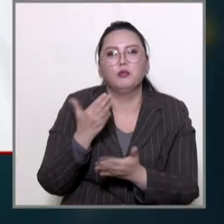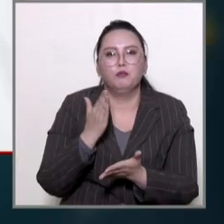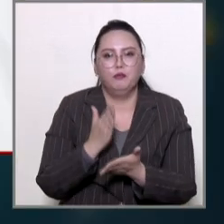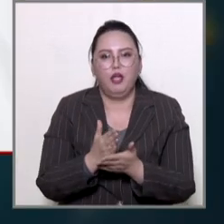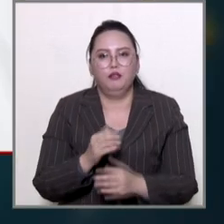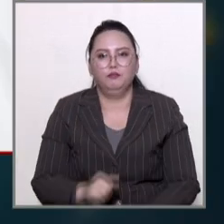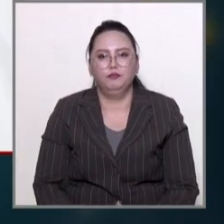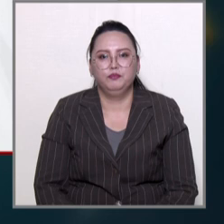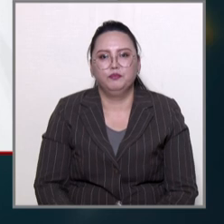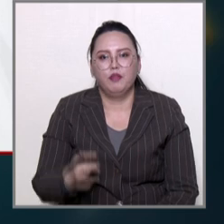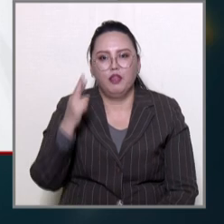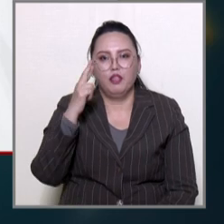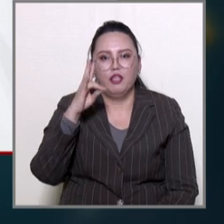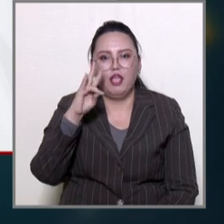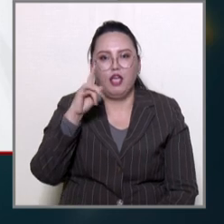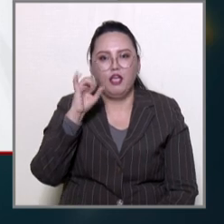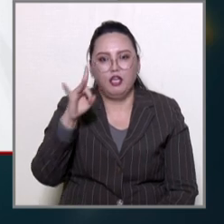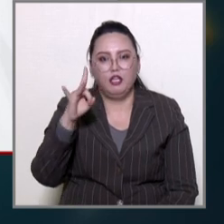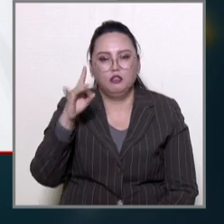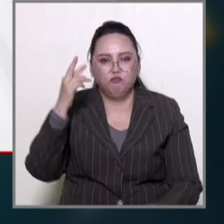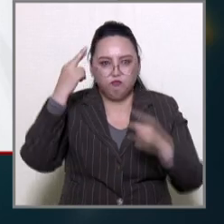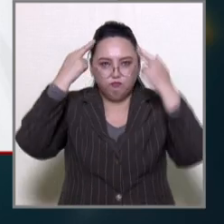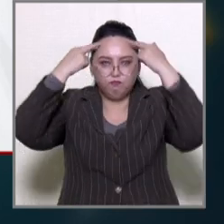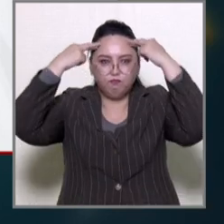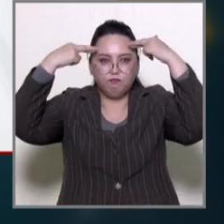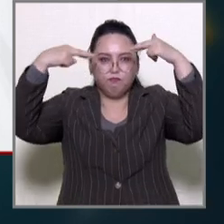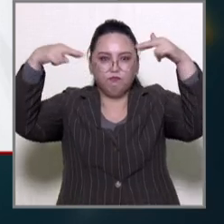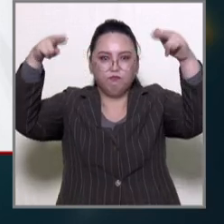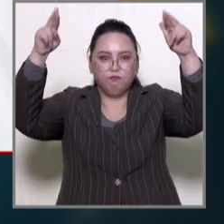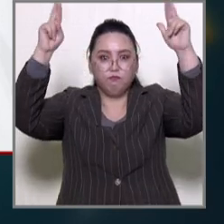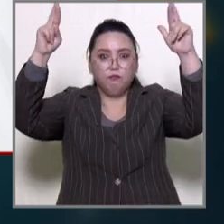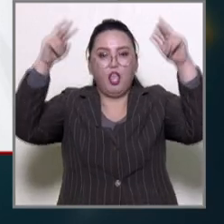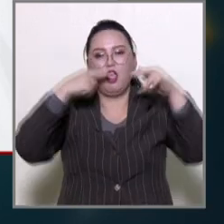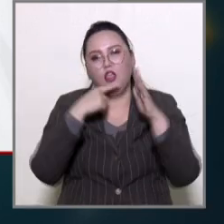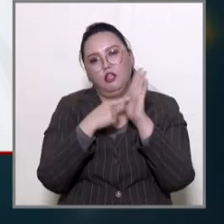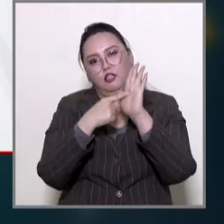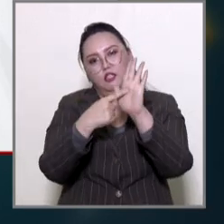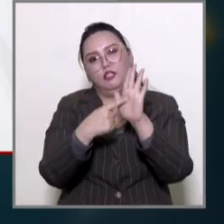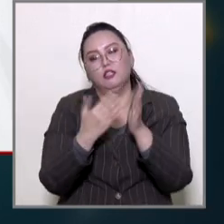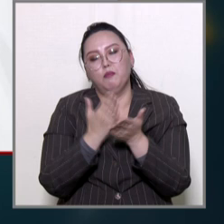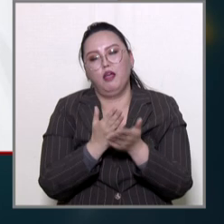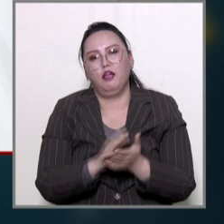Янгир гэж байна. Энэ л дархан цаацтай зэрлэг юм аа. Дархан цаацтай гэдгийг өчрийг та бүхэн маш сайн ойлгож байгаа байх.